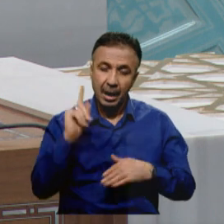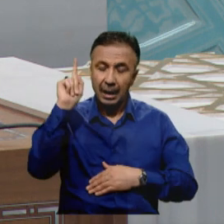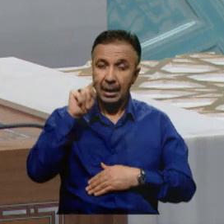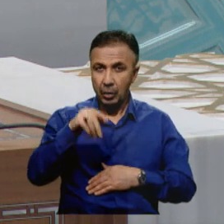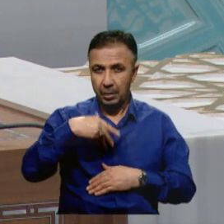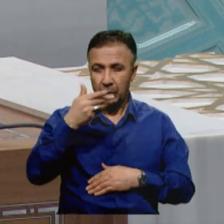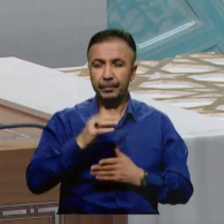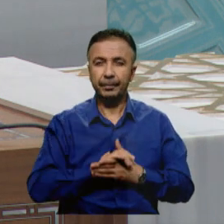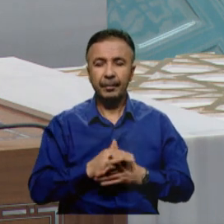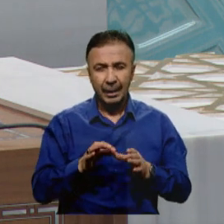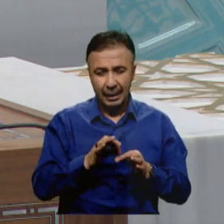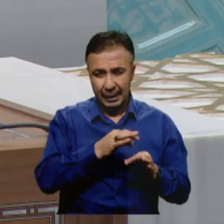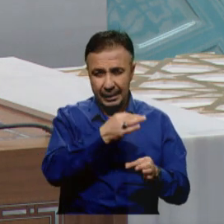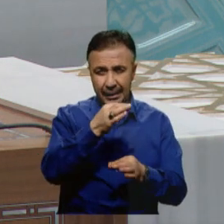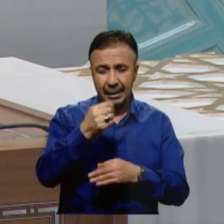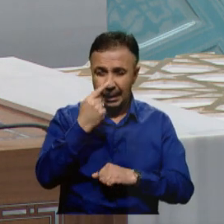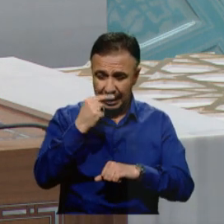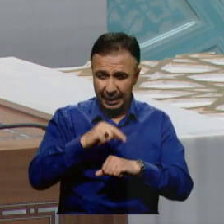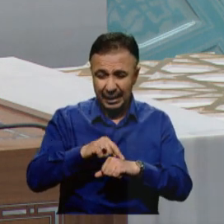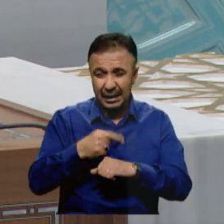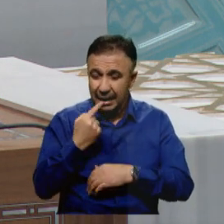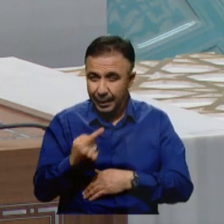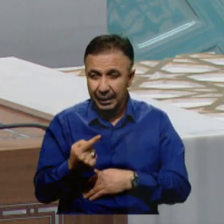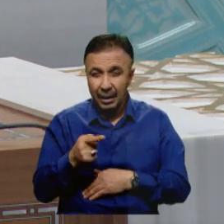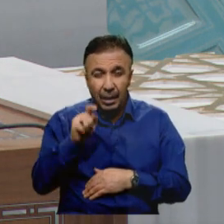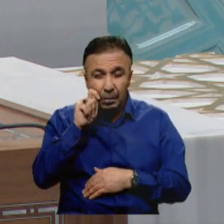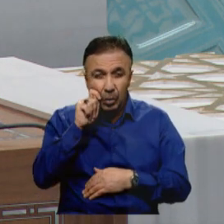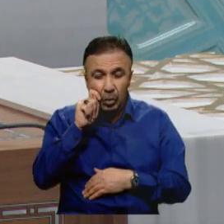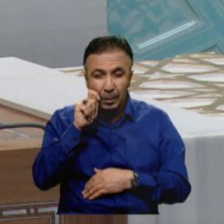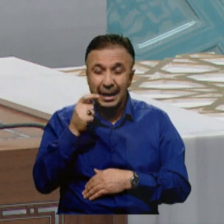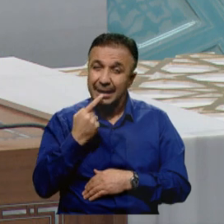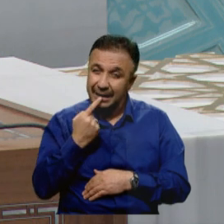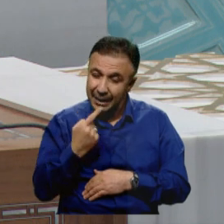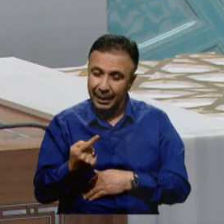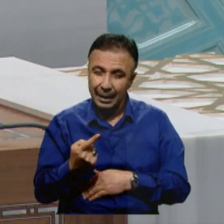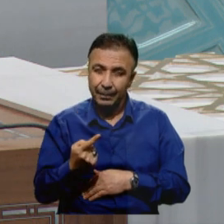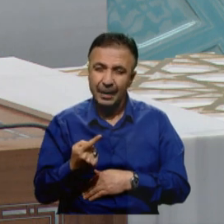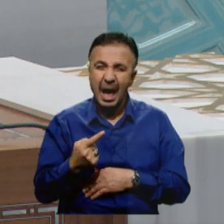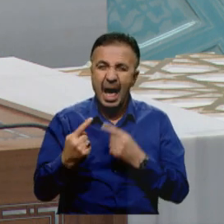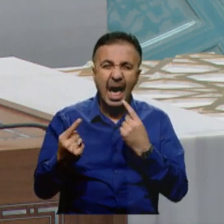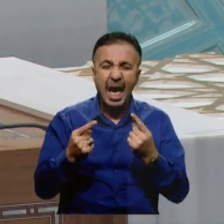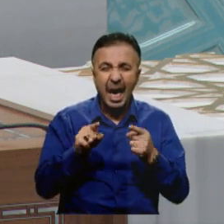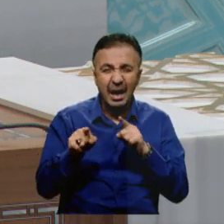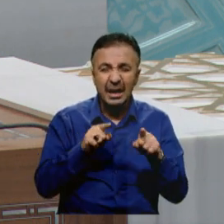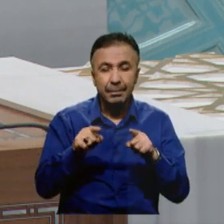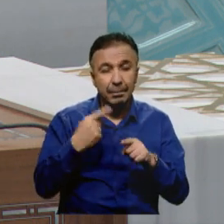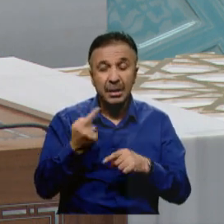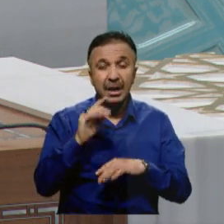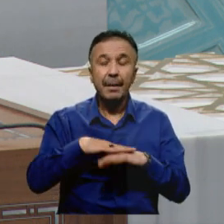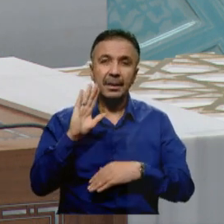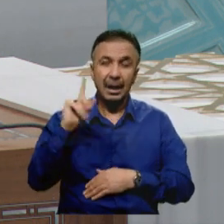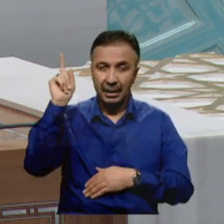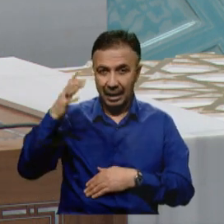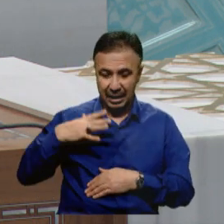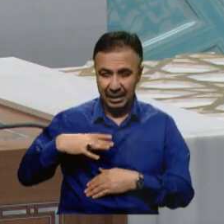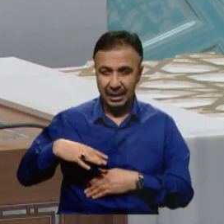ki, insanlar inandık demekle, Müslümanız demekle, herhangi bir şey yapmadan, Allah'ın